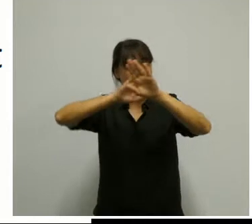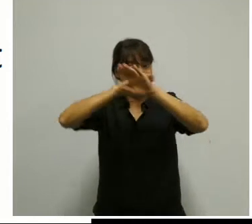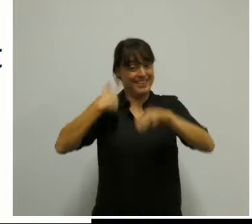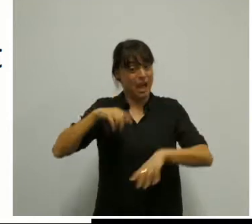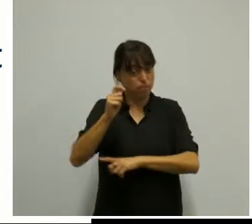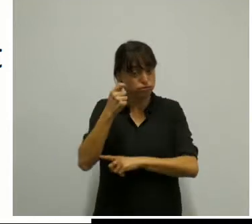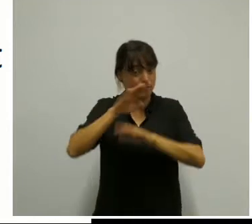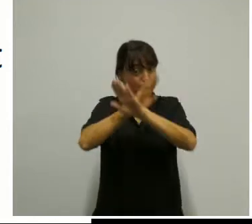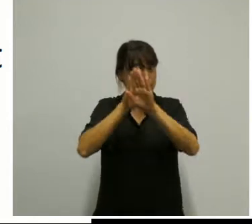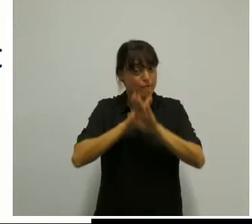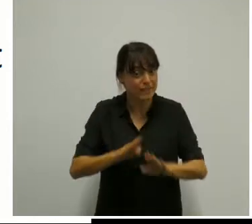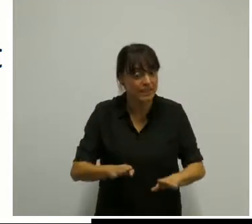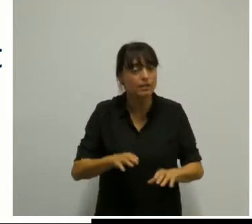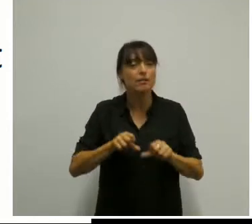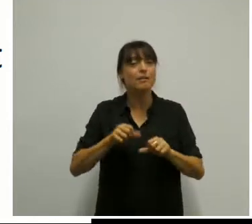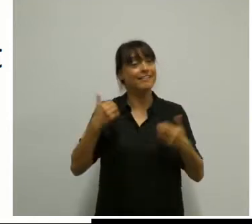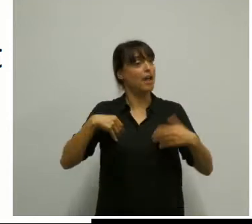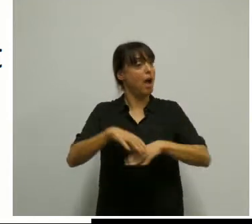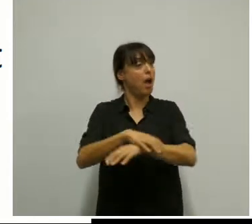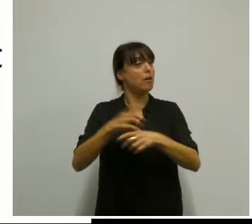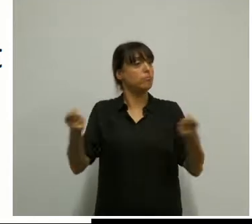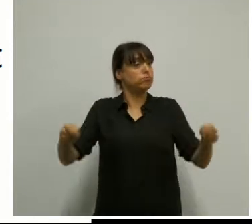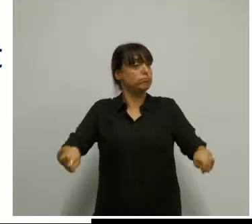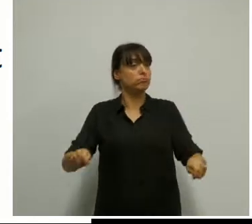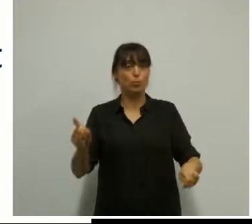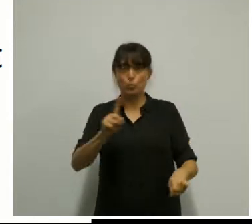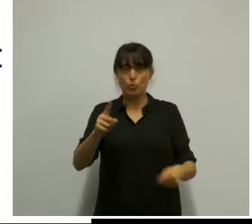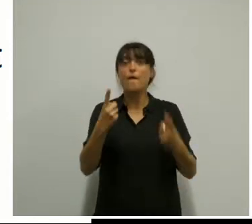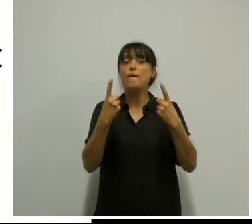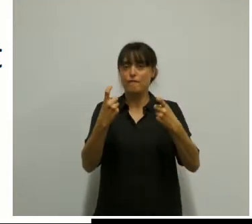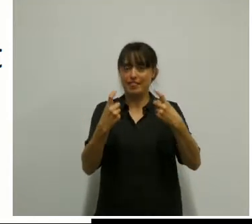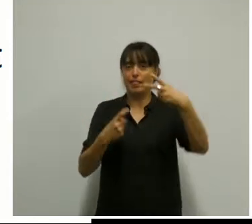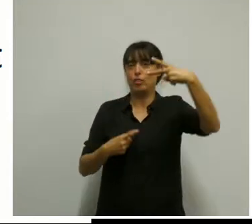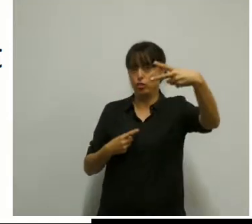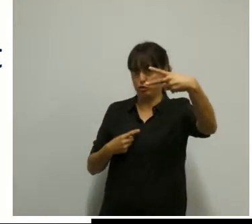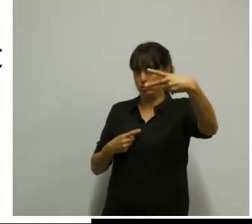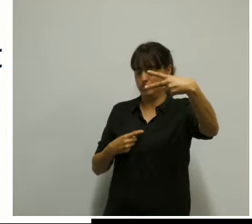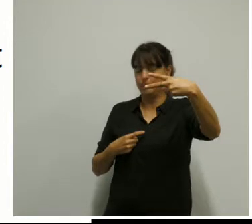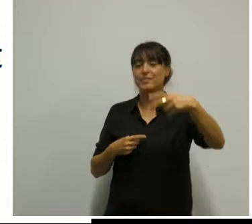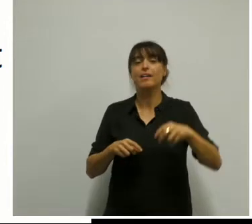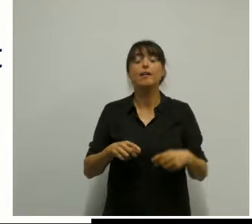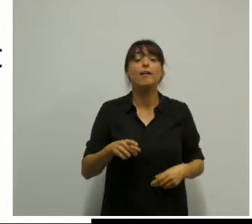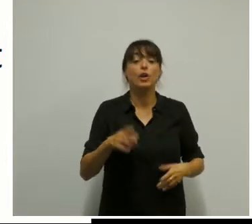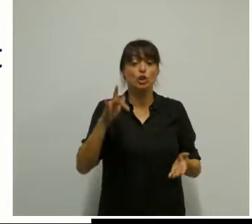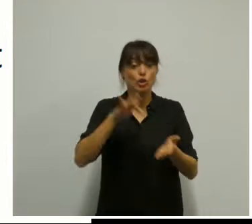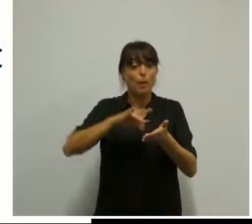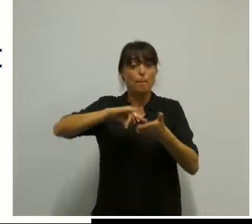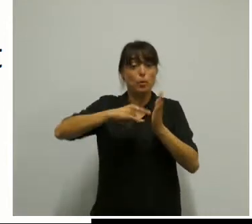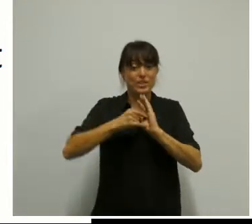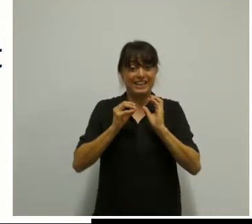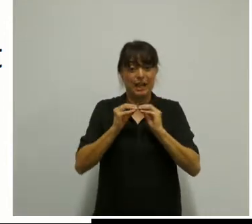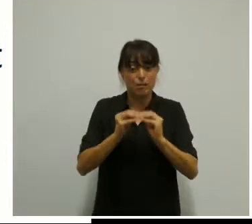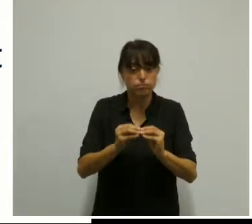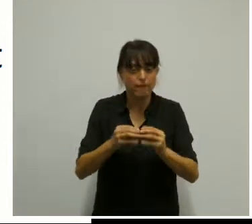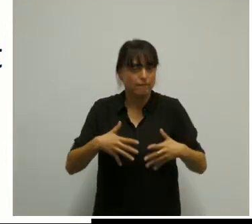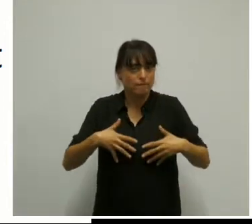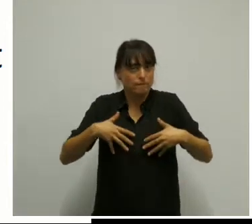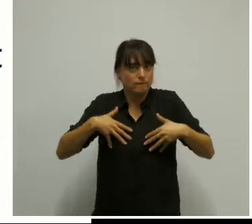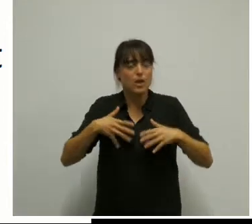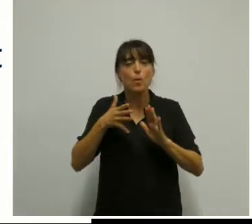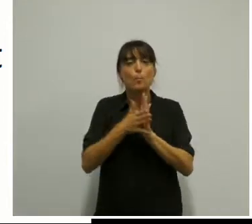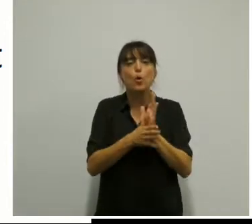aconseguit una col·laboració d'especialistes, aconsegueixes treballar amb equip d'una manera molt col·laborativa i molt sincera, molt franca i